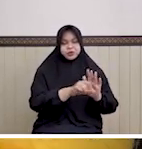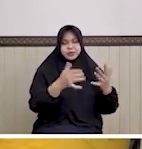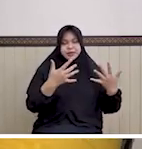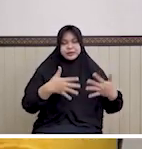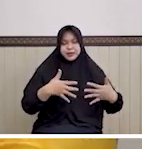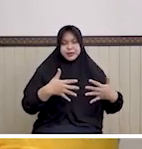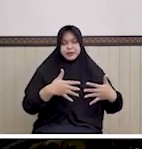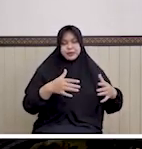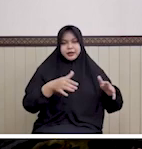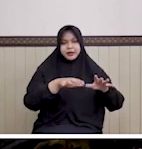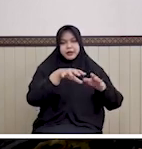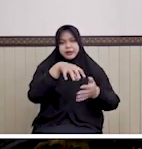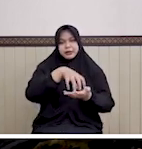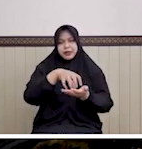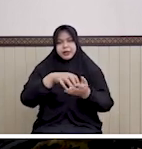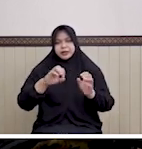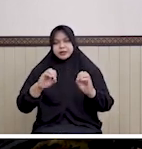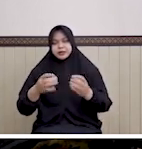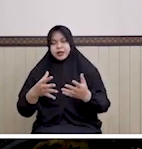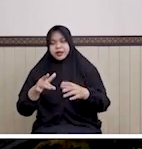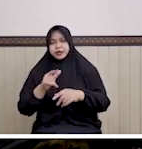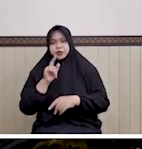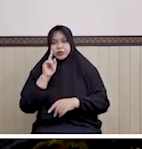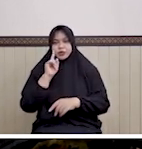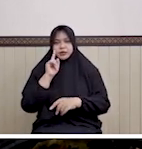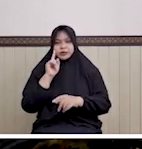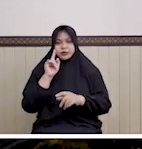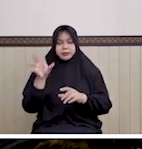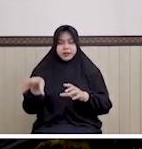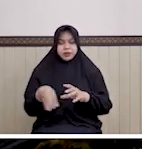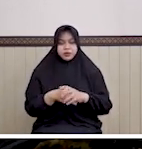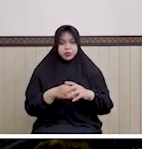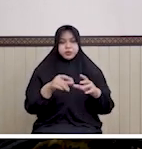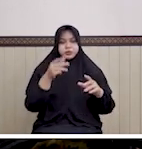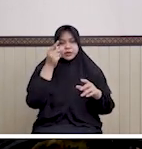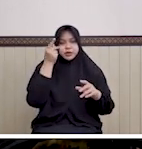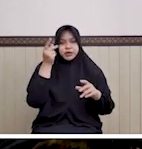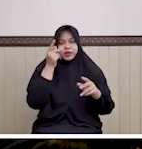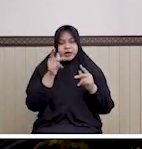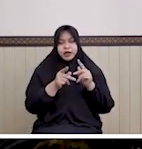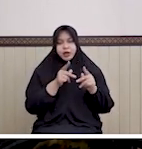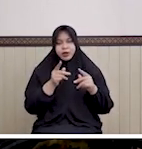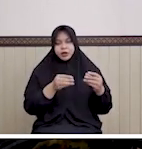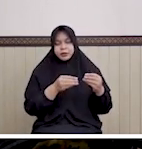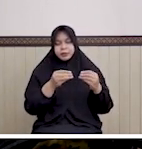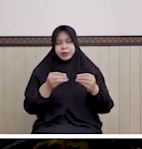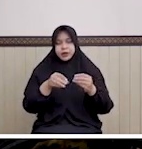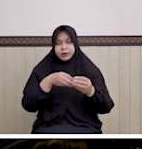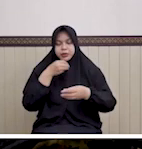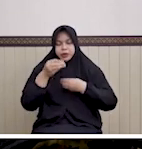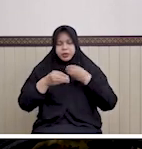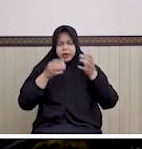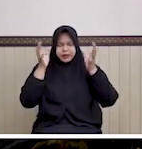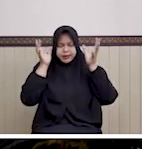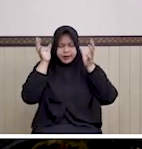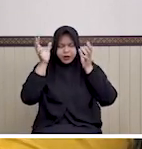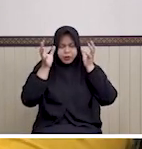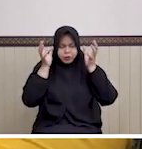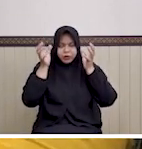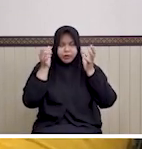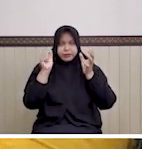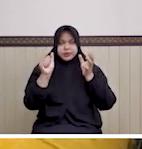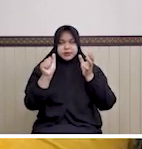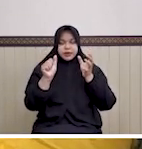make dan sebagainya termasuk menjaga supaya ketika dia memberikan keterangan ini trauma yang akan muncul bisa